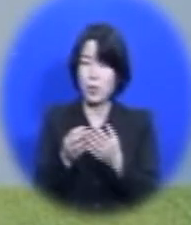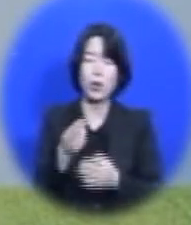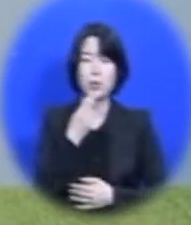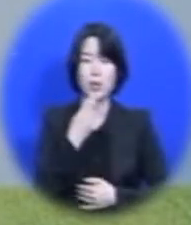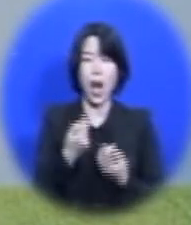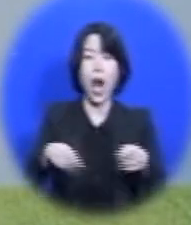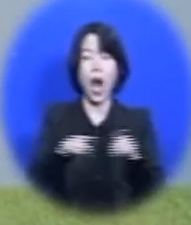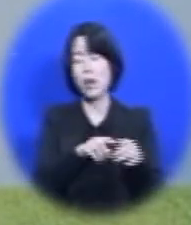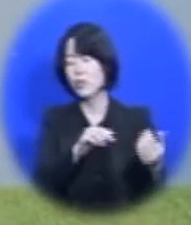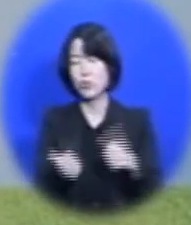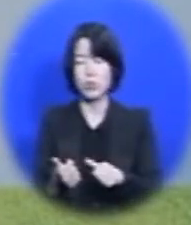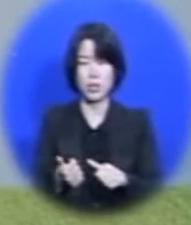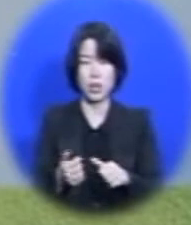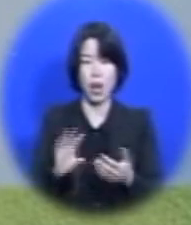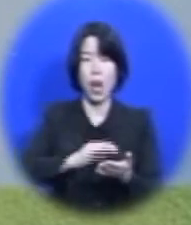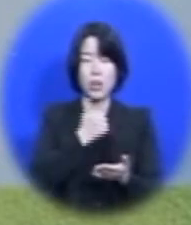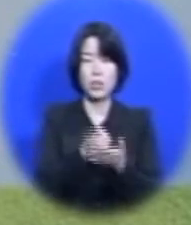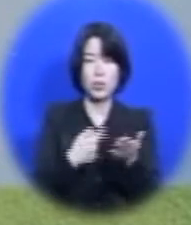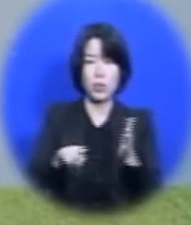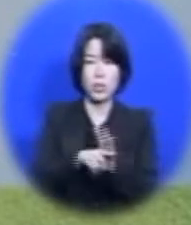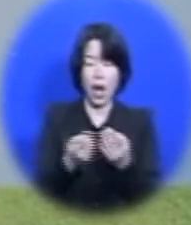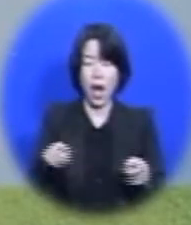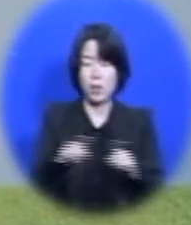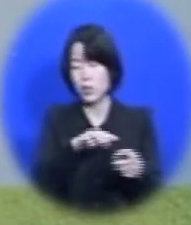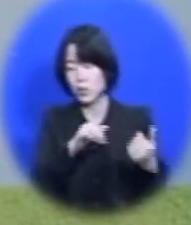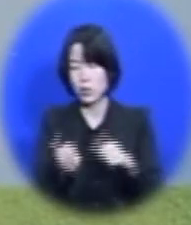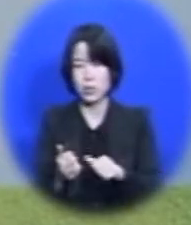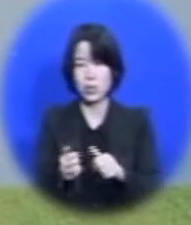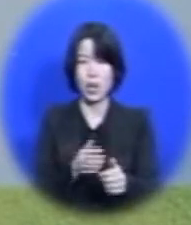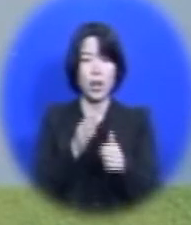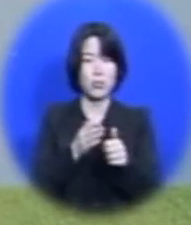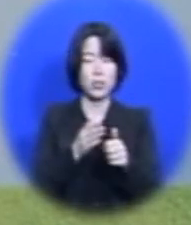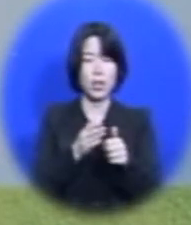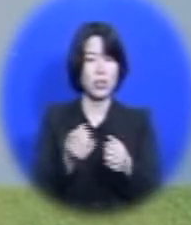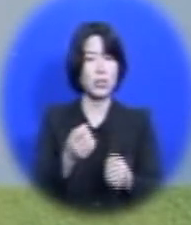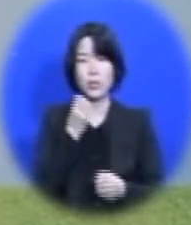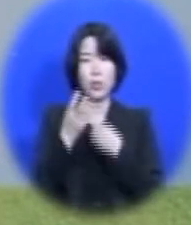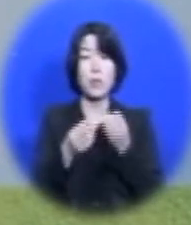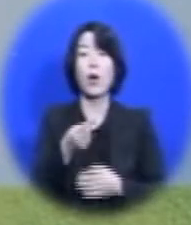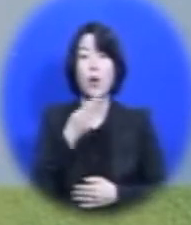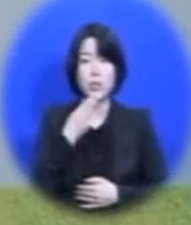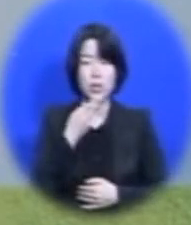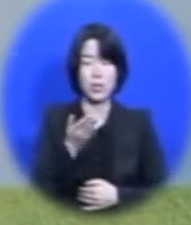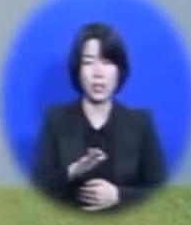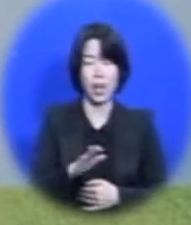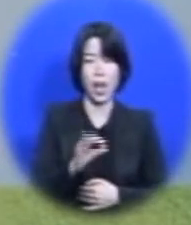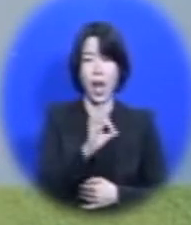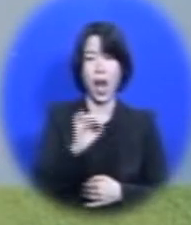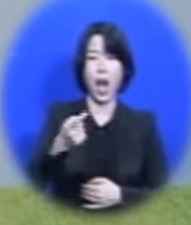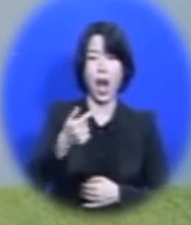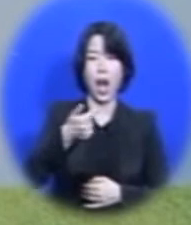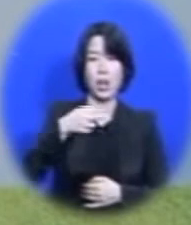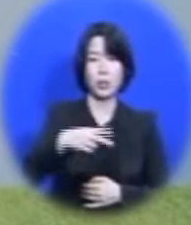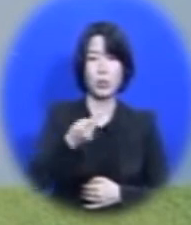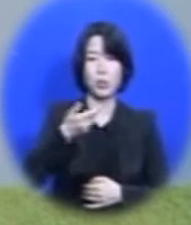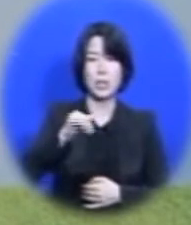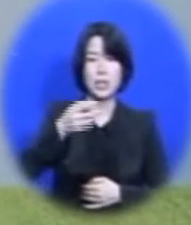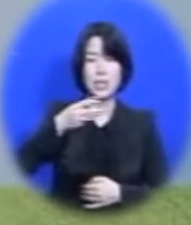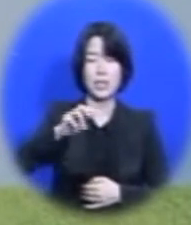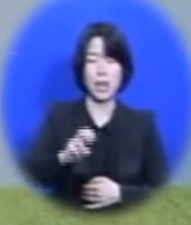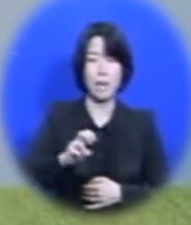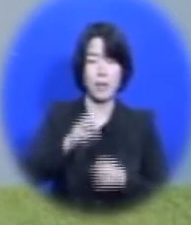죽읍시다. 우리 그리스도를 위해서 함께 죽읍시다. 그렇게 청혼을 못했는데 아도니람 저드슨 선교사는 그렇게